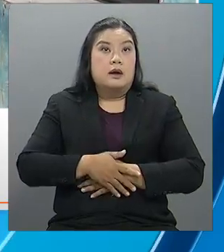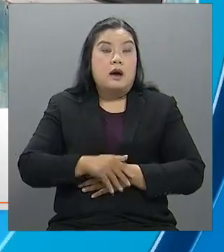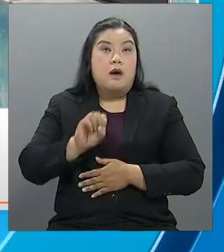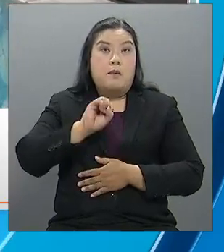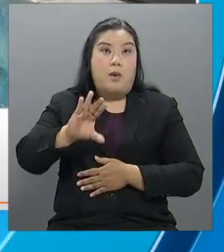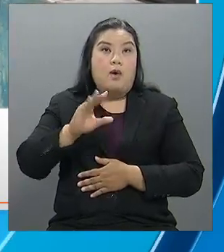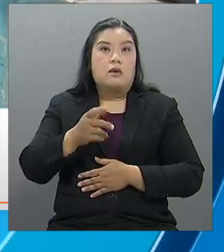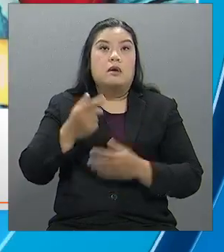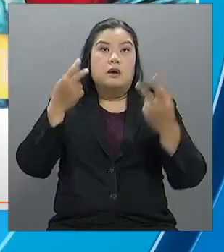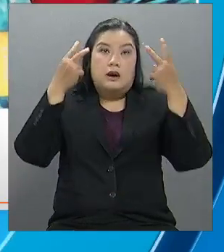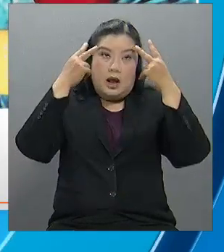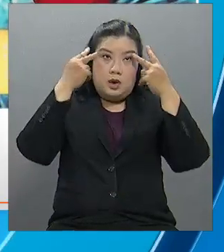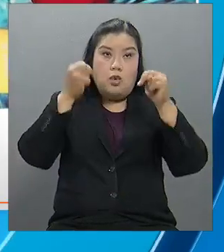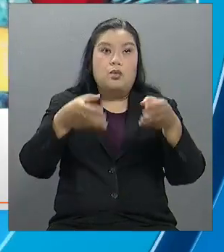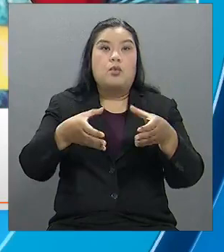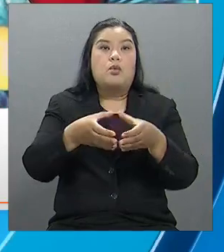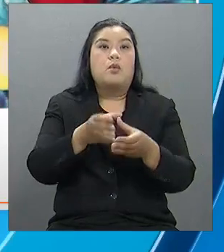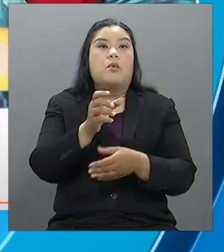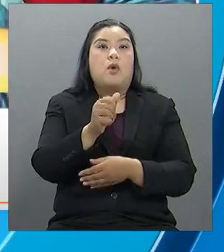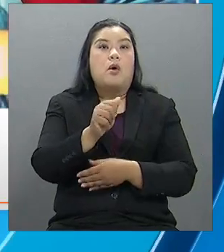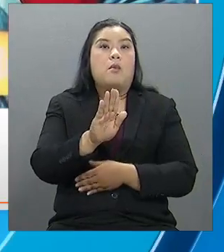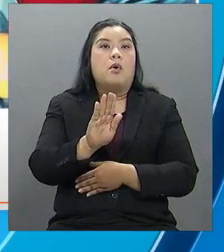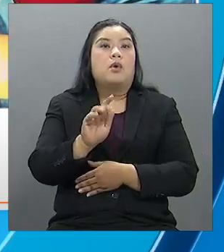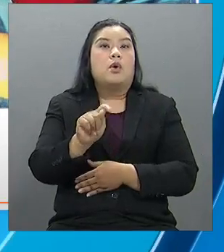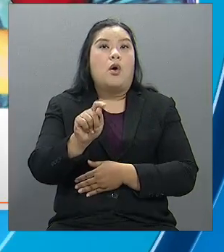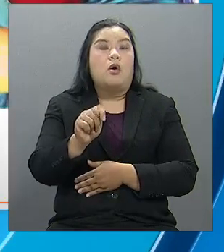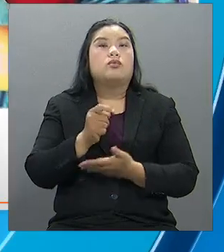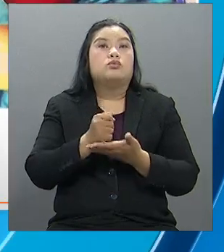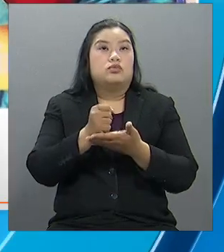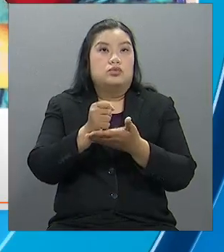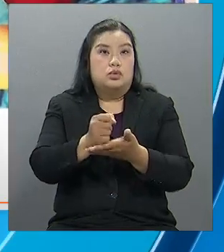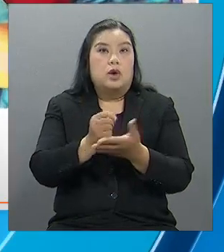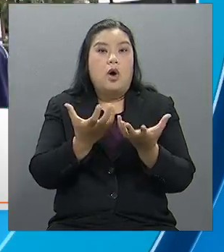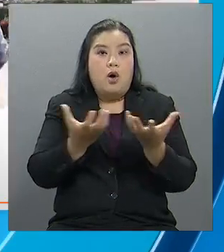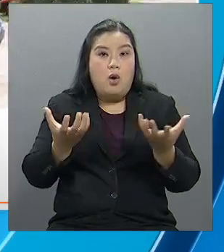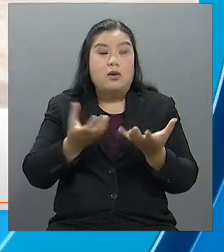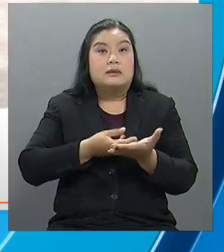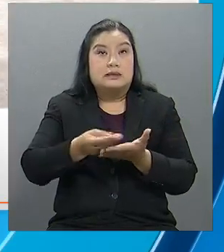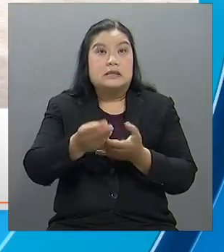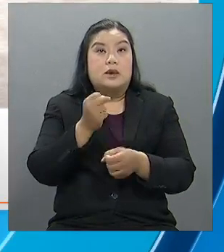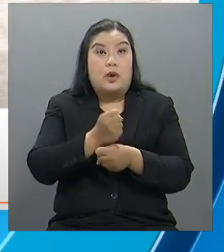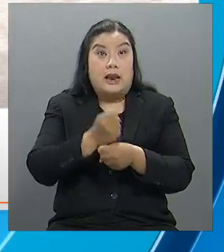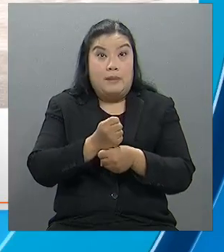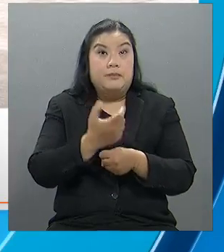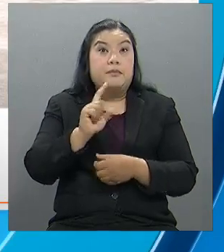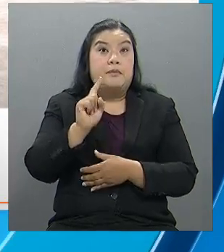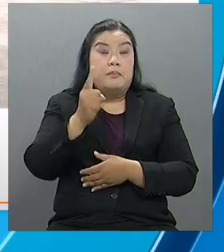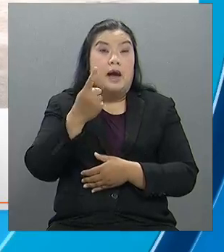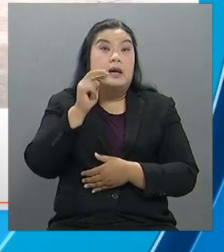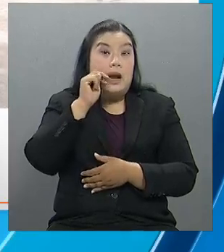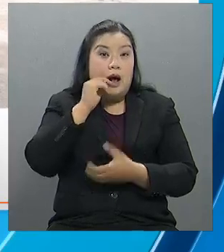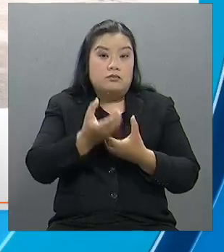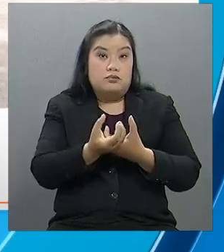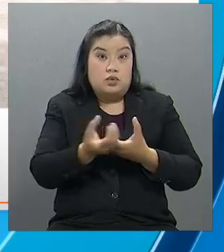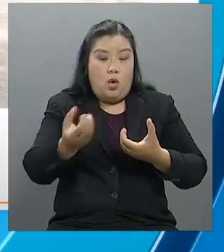ที่จะช่วยเหลือเรื่องเกี่ยวกับซื้อวัสดุอุปกรณ์การต่อท่อประปาให้กับ5หมู่บ้านที่ขาดแคลนน้